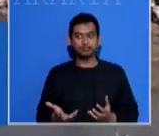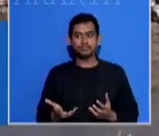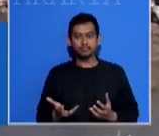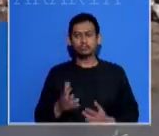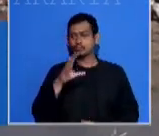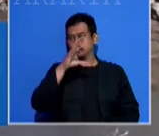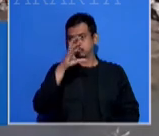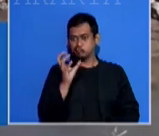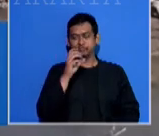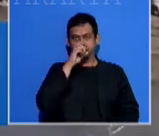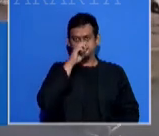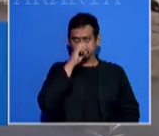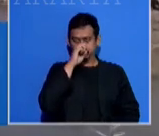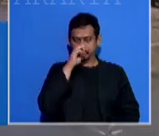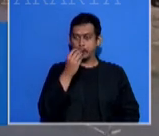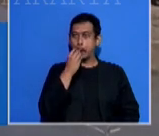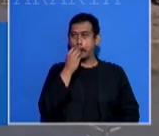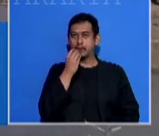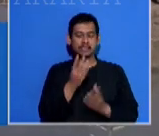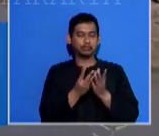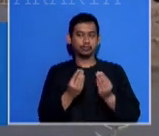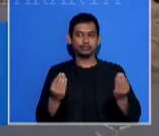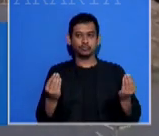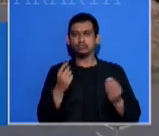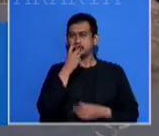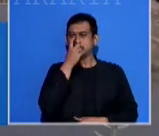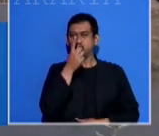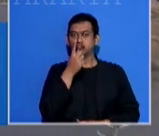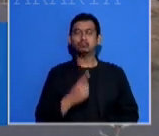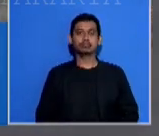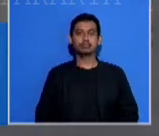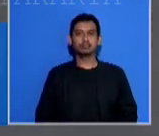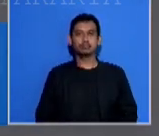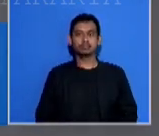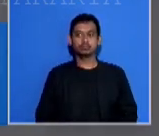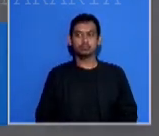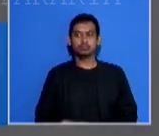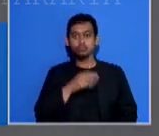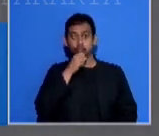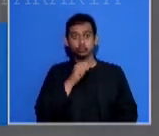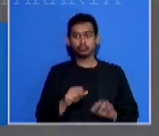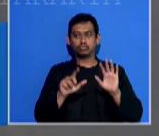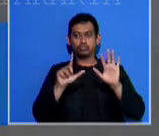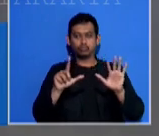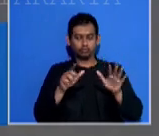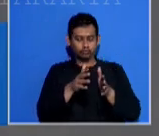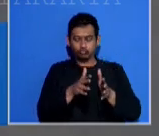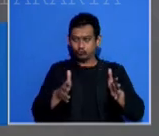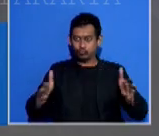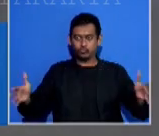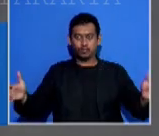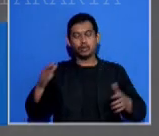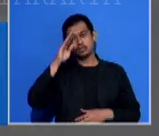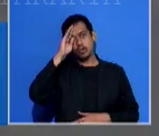dipun sukani pakan ijeman utawi suket. Wekdal sakmenika Rahno gadah mindo cacah pitu wonten sekawan jaler lan